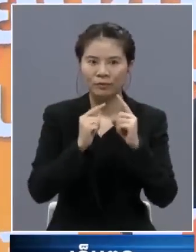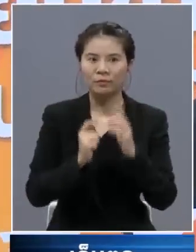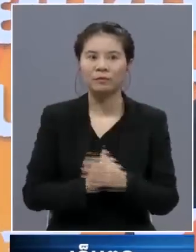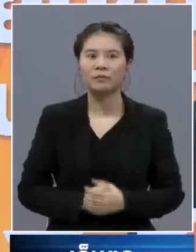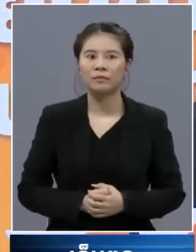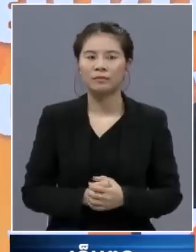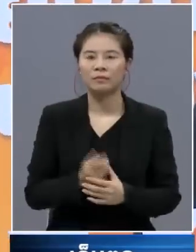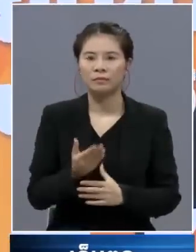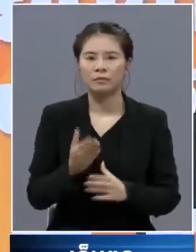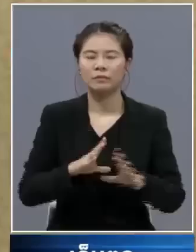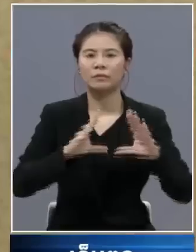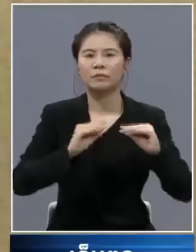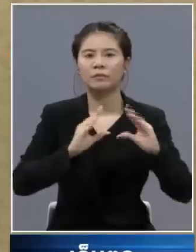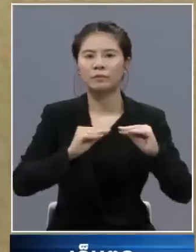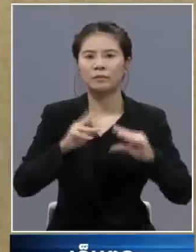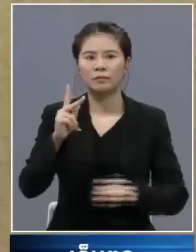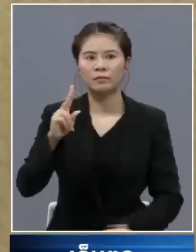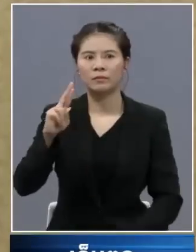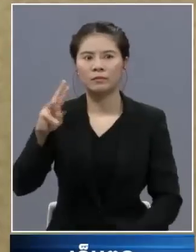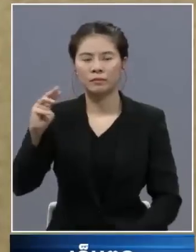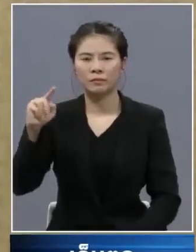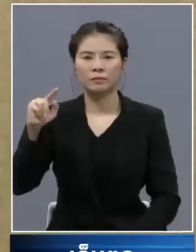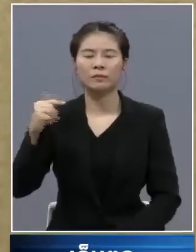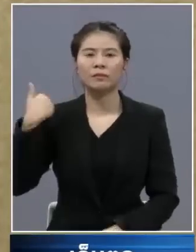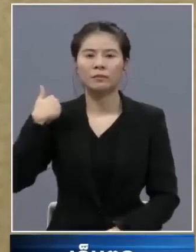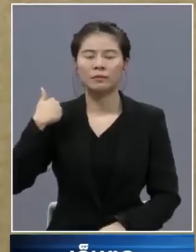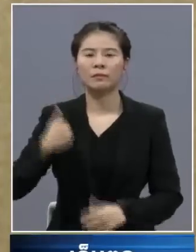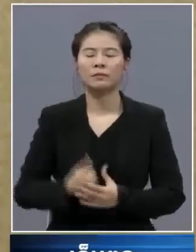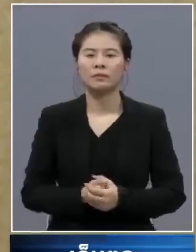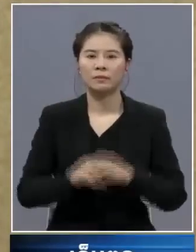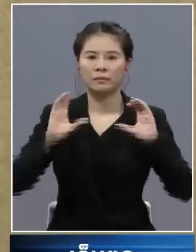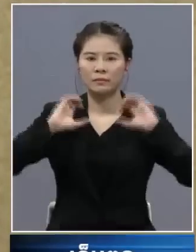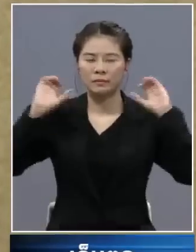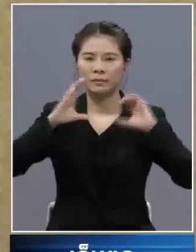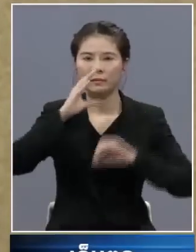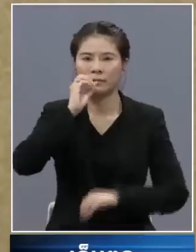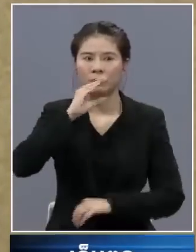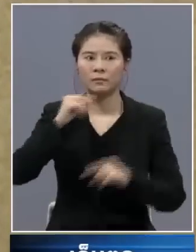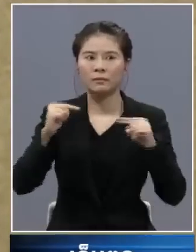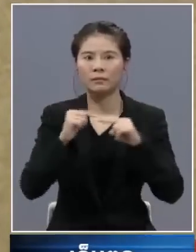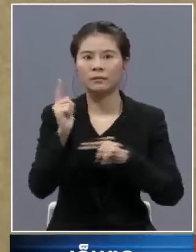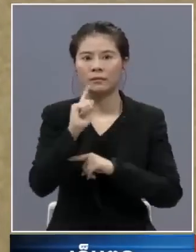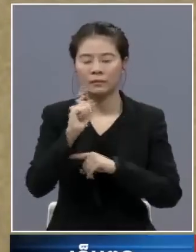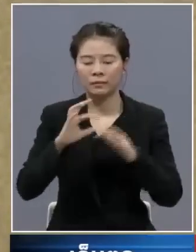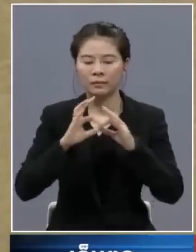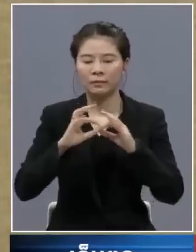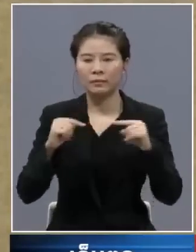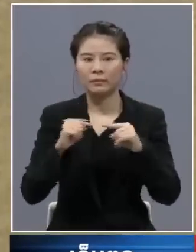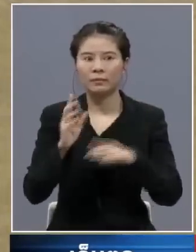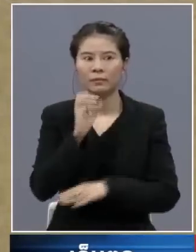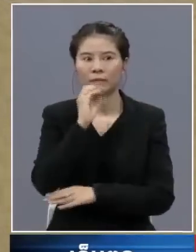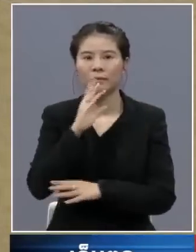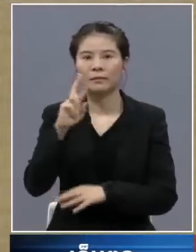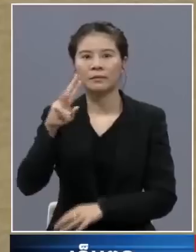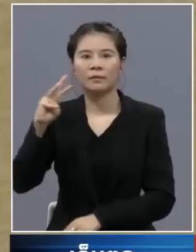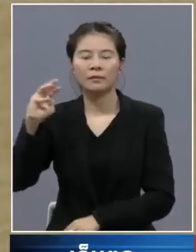านเนี้ยมีการประชุมครม.ใช่ไหมครับแล้วก็ในรัฐบาลเขาก็พูดถึงไทม์ไลน์นะฮะเขาพูดกับวงในนะเหมือนเป็นการบอกรัฐม